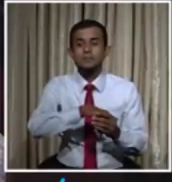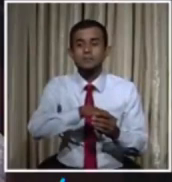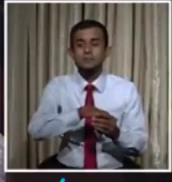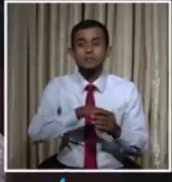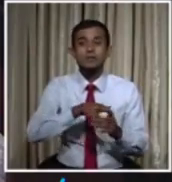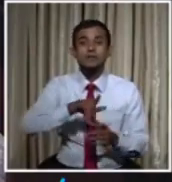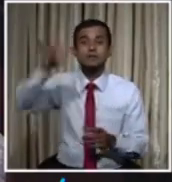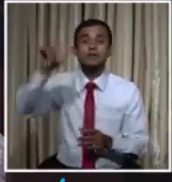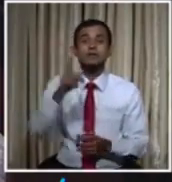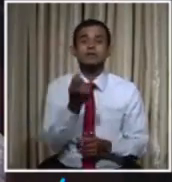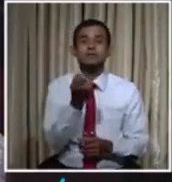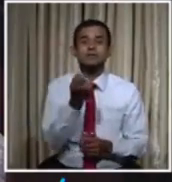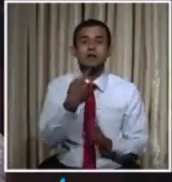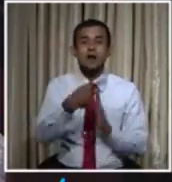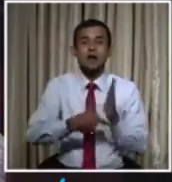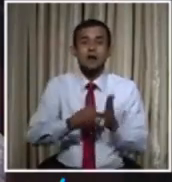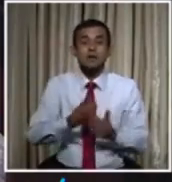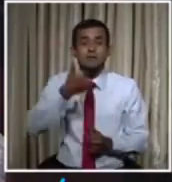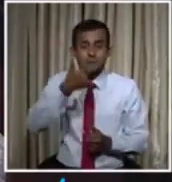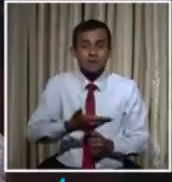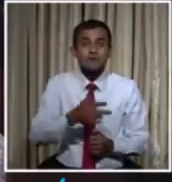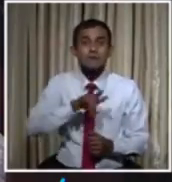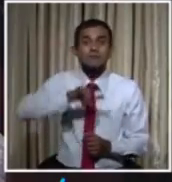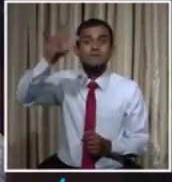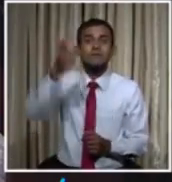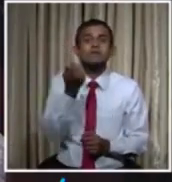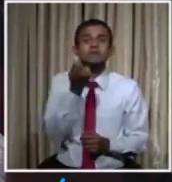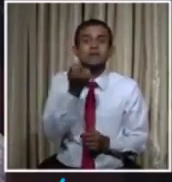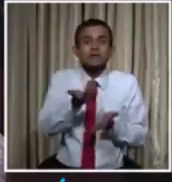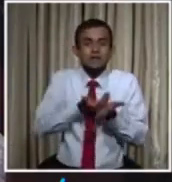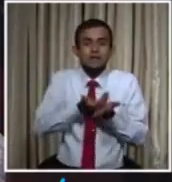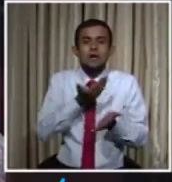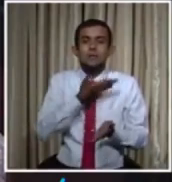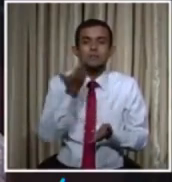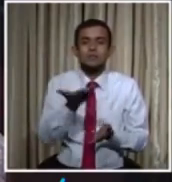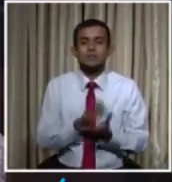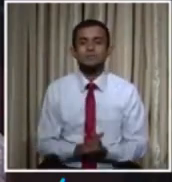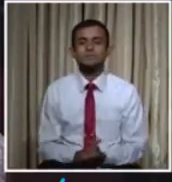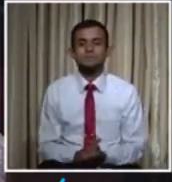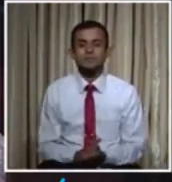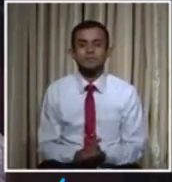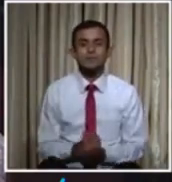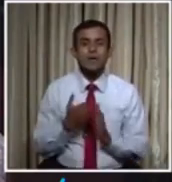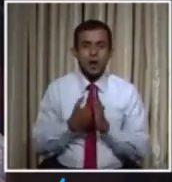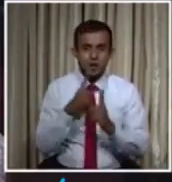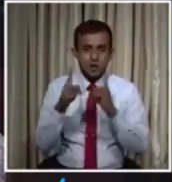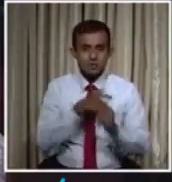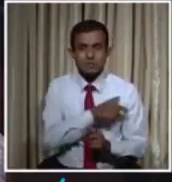විදේශ විනිමය රටට අත්‍යවශ්‍යම දෙයක් වන විදේශ විනිමය උපයන්න පුළුවන්. දැන් ගරු